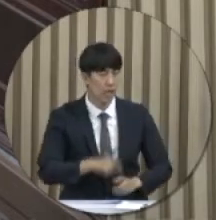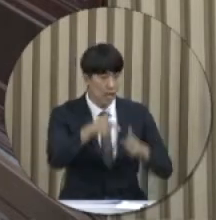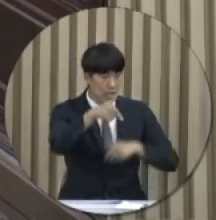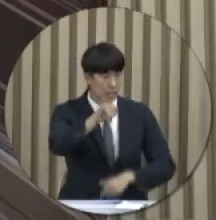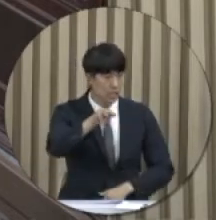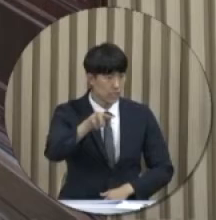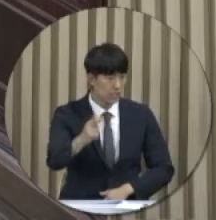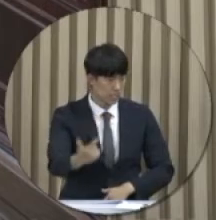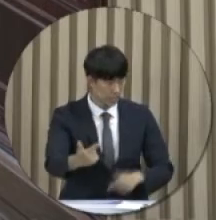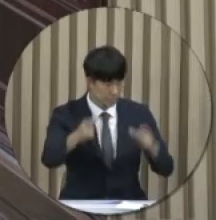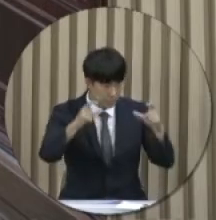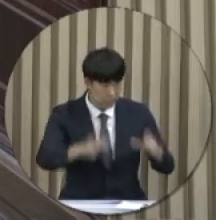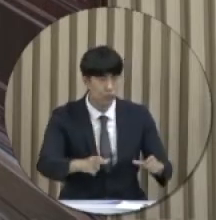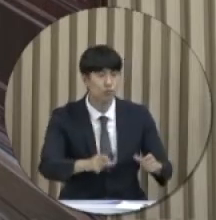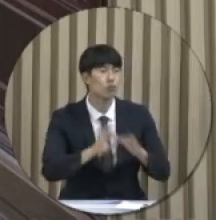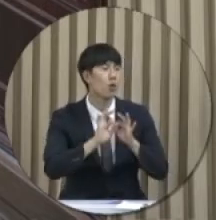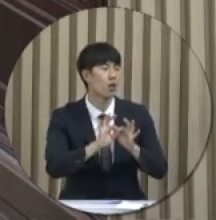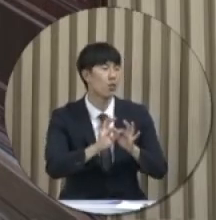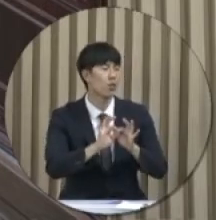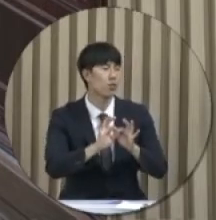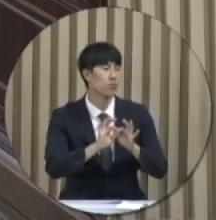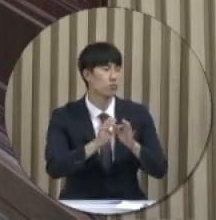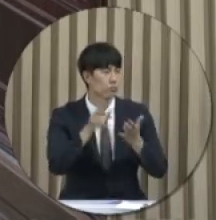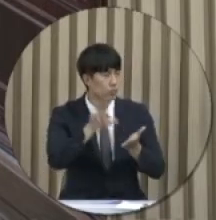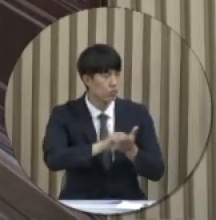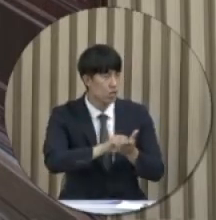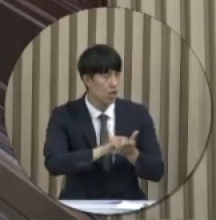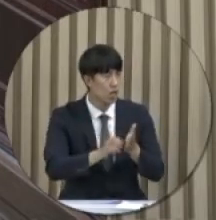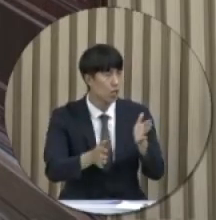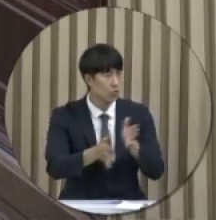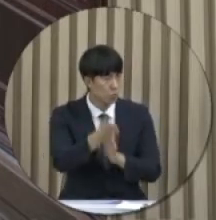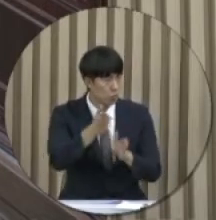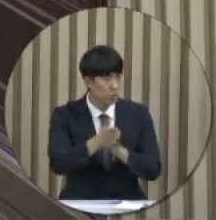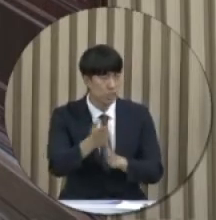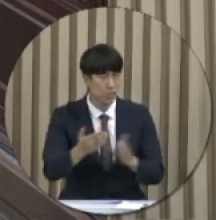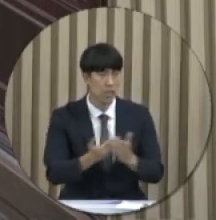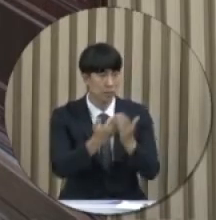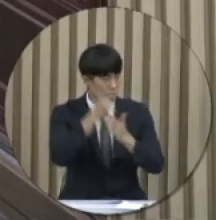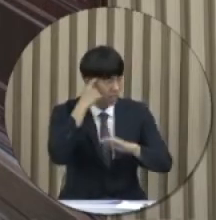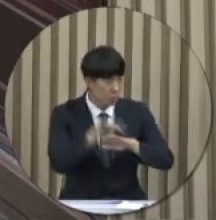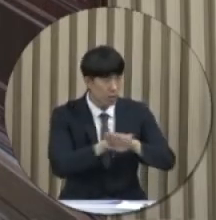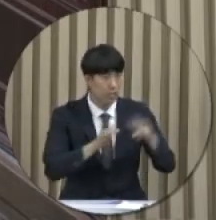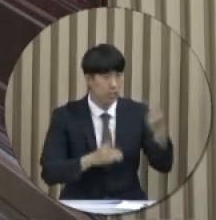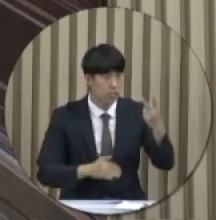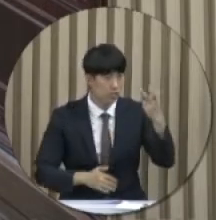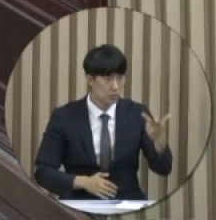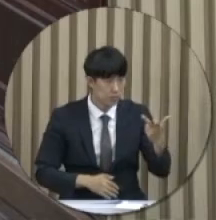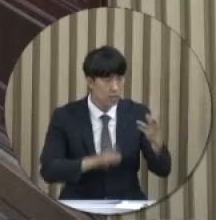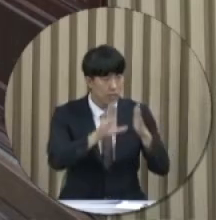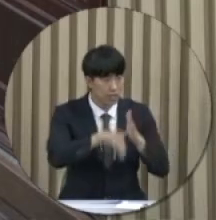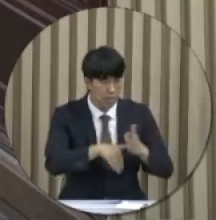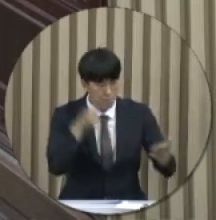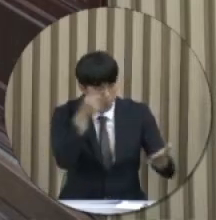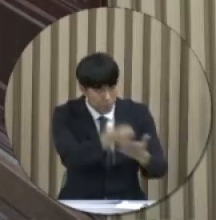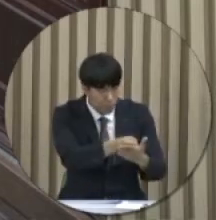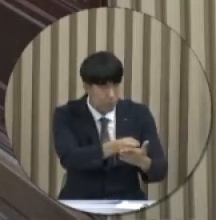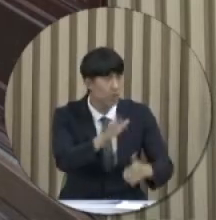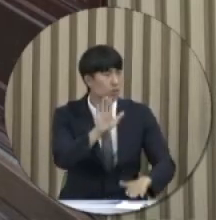기산지구 관련한 부분인 것 같습니다. 도시개발 계획으로 2017년도에 지정이